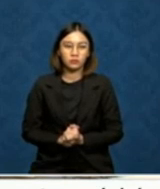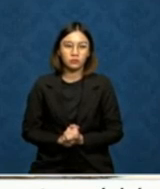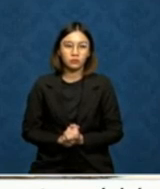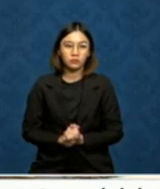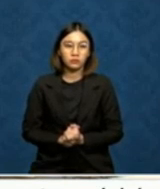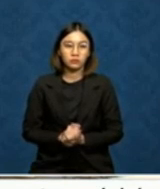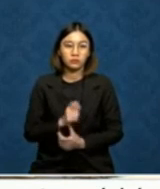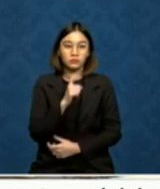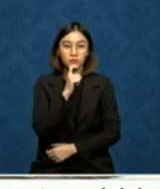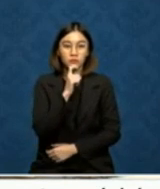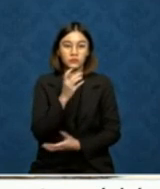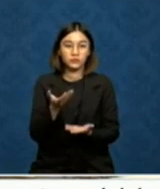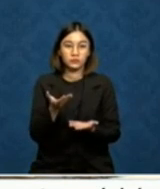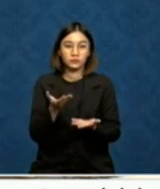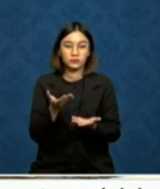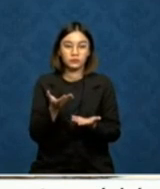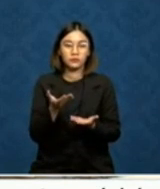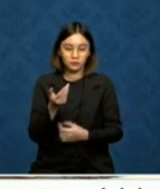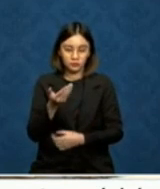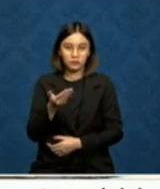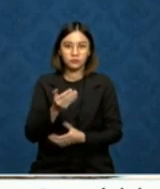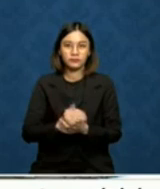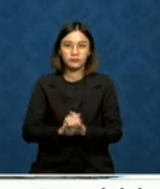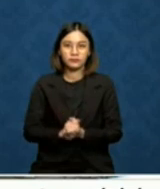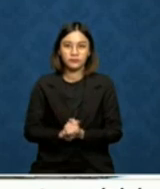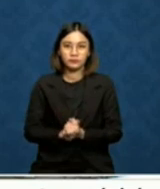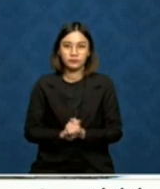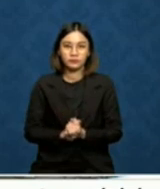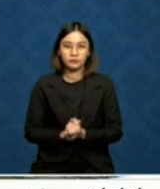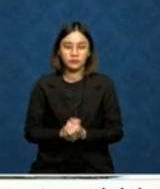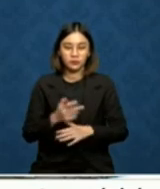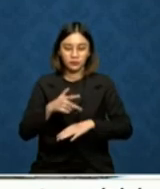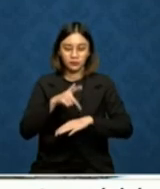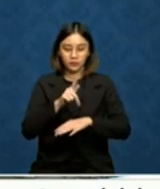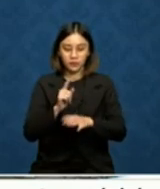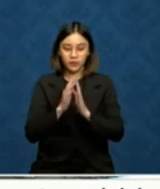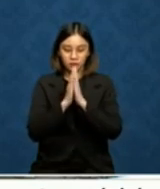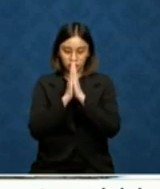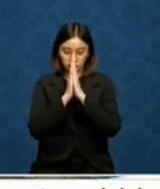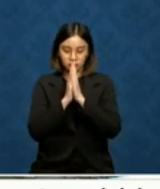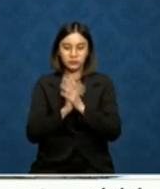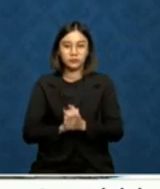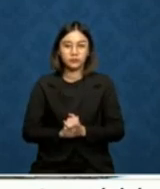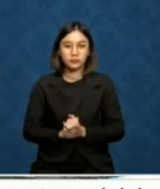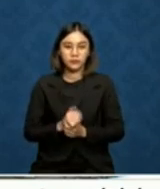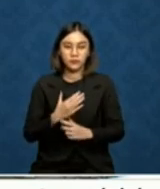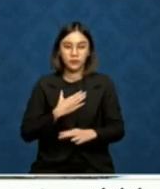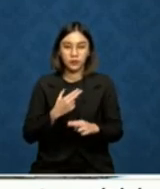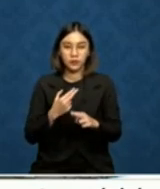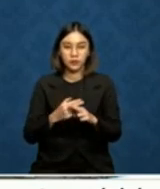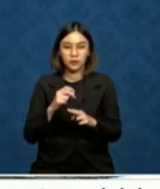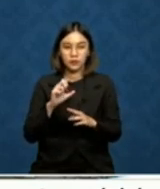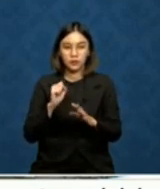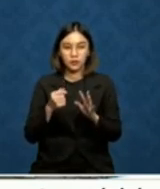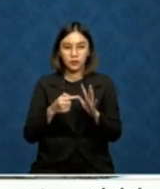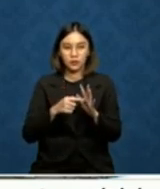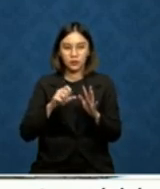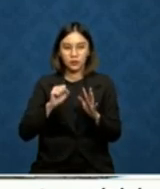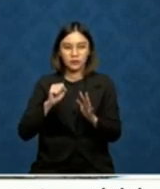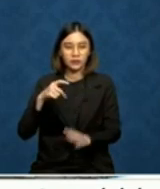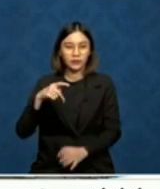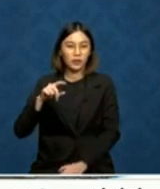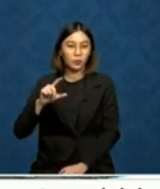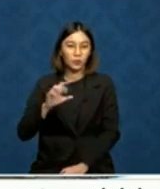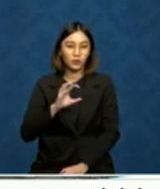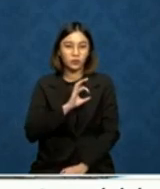อยู่ไหมครับ อยู่ครับ เชิญครับ กราบเรียนท่านประธานสภาที่เคารพกับผมอัศพลสันไตภพส